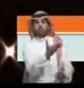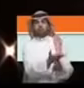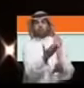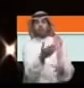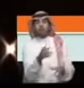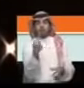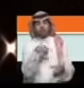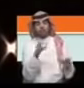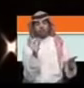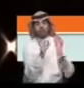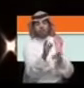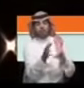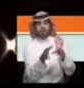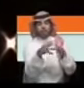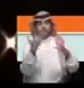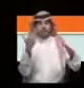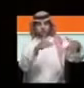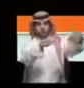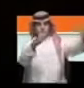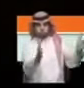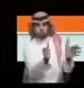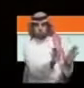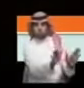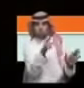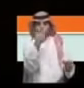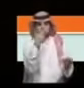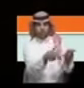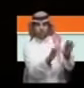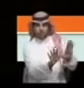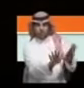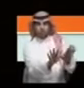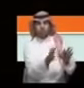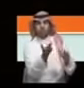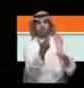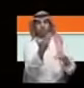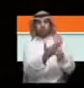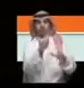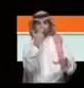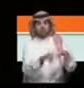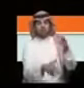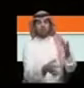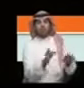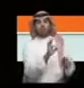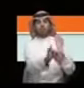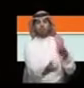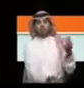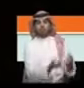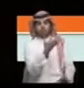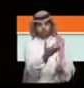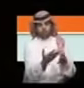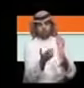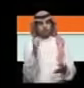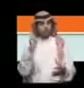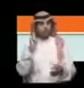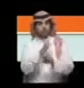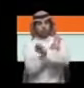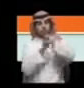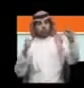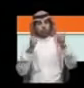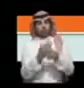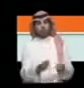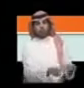أن الحريق اندلع في أحد الخزانات الصغيرة التي كانت تحتوي على بقايا مشتقات بترولية عقب سماع ذوي